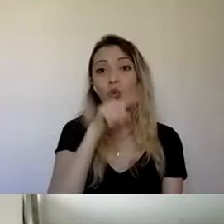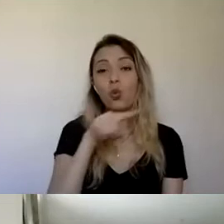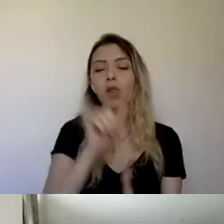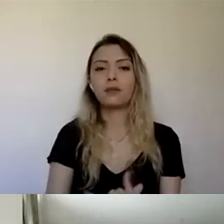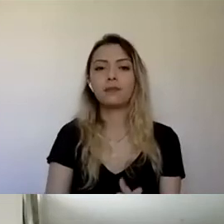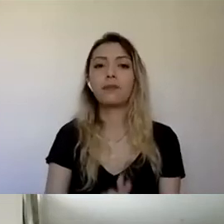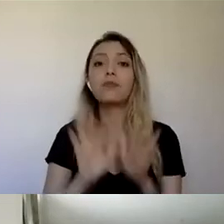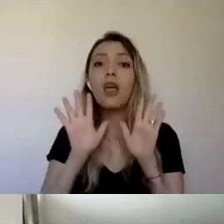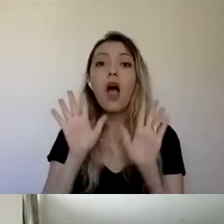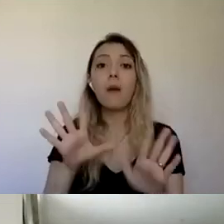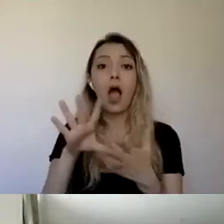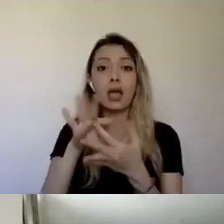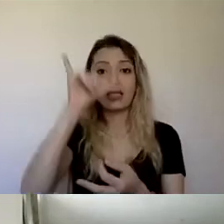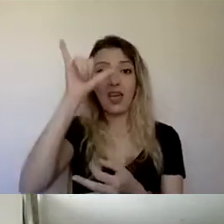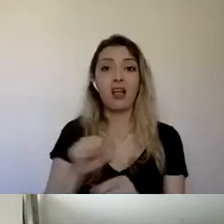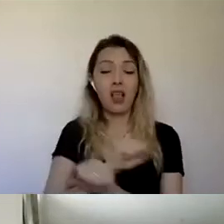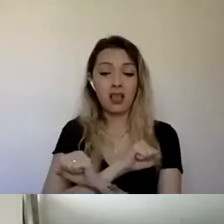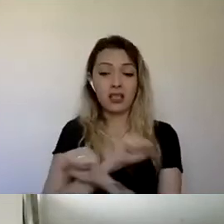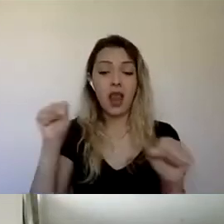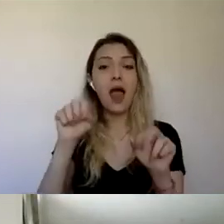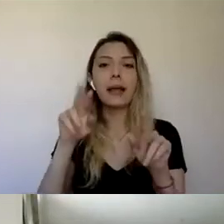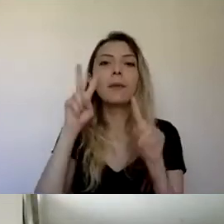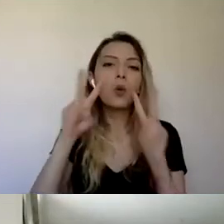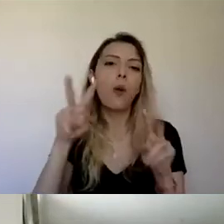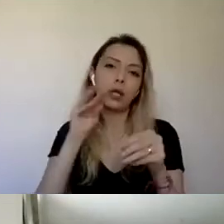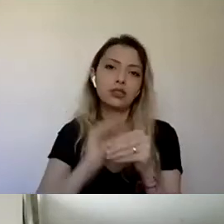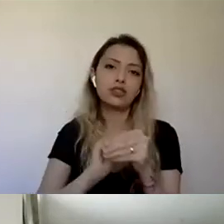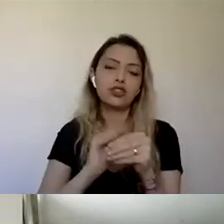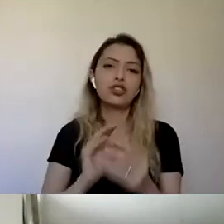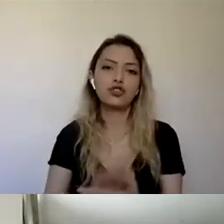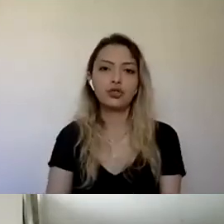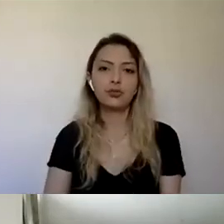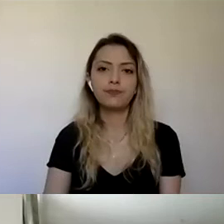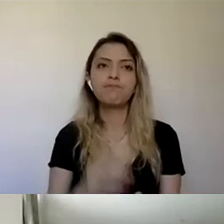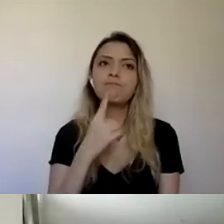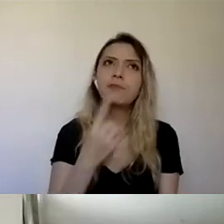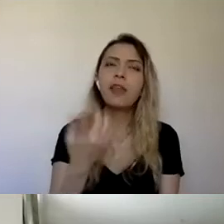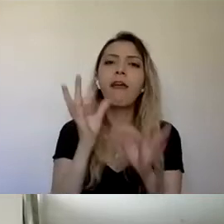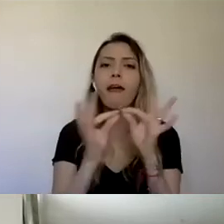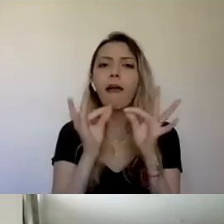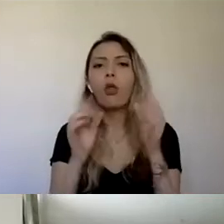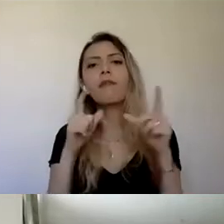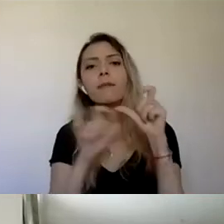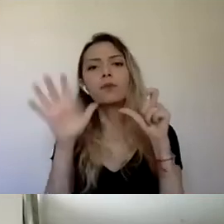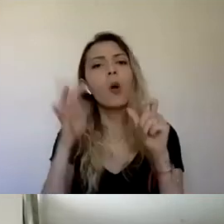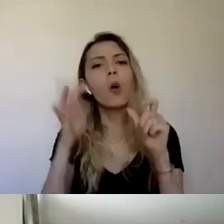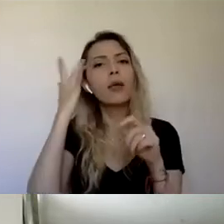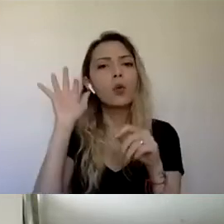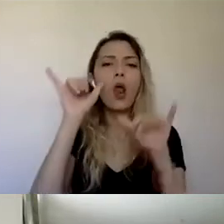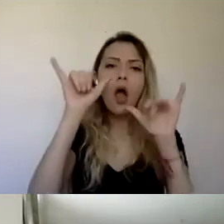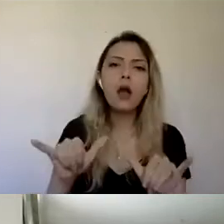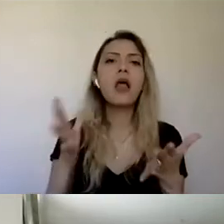insan hakları ihlali olarak görebilmek için diyelim ki işte ekonomik, sosyal ve kültürel haklar Birleşmiş Milletler'in ya